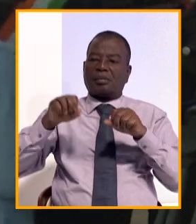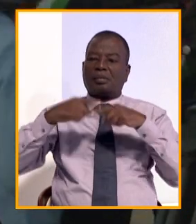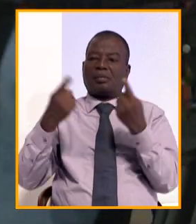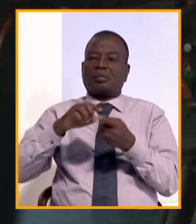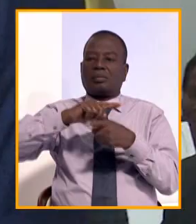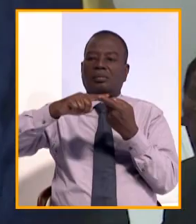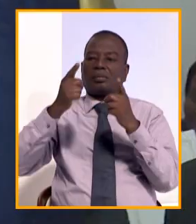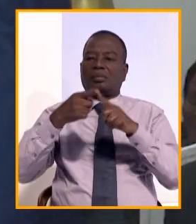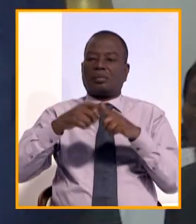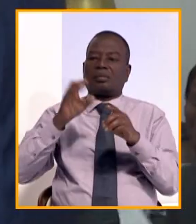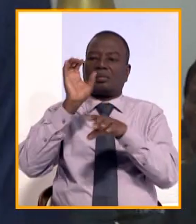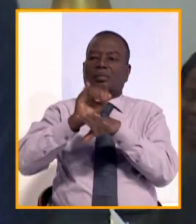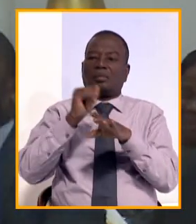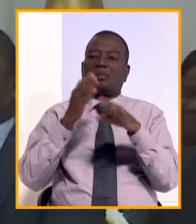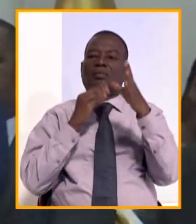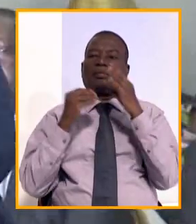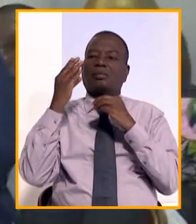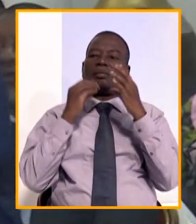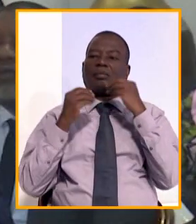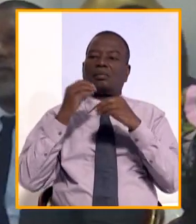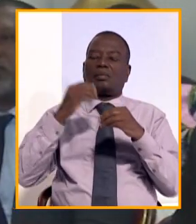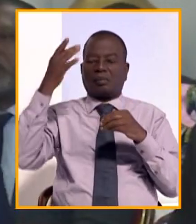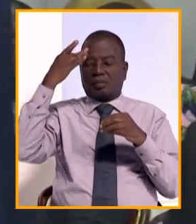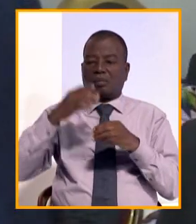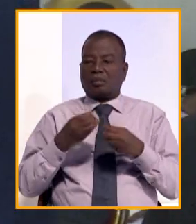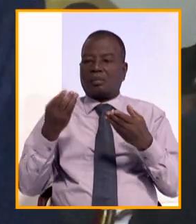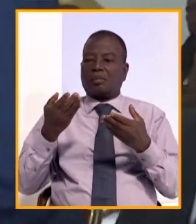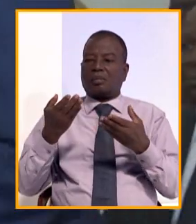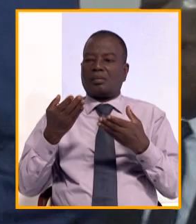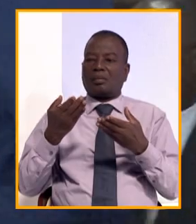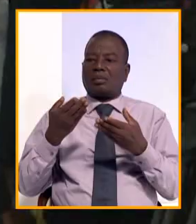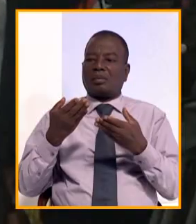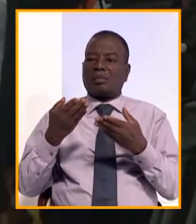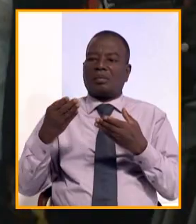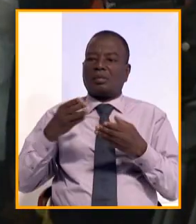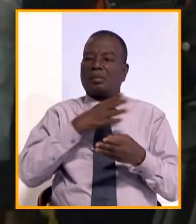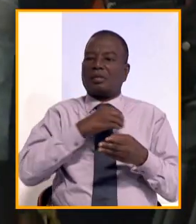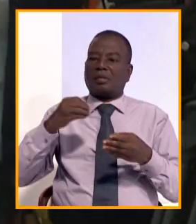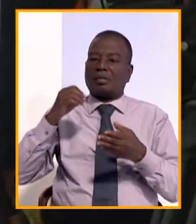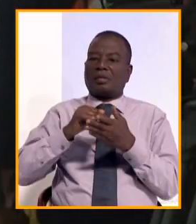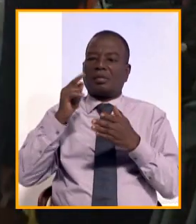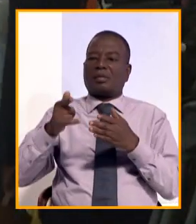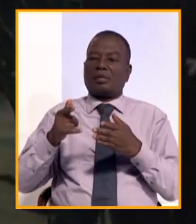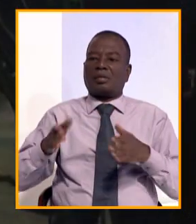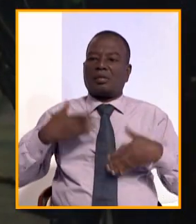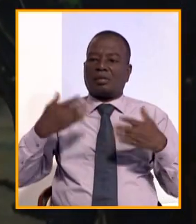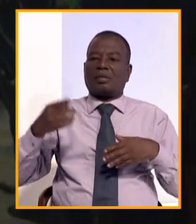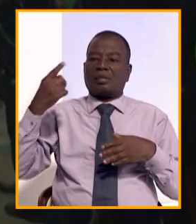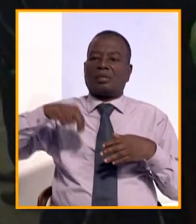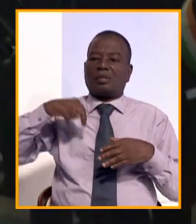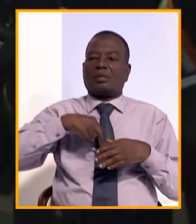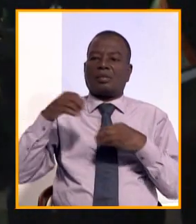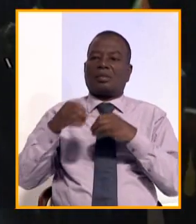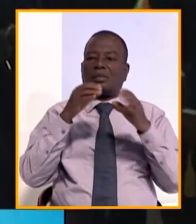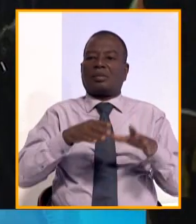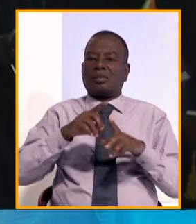l'occasion pour les députés ivoiriens de connaître la procédure parlementaire israélienne et ce sera enrichissant pour nous. Nous avons déjà mis